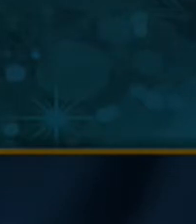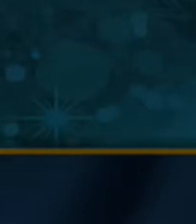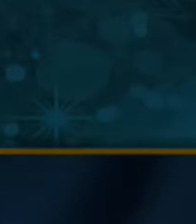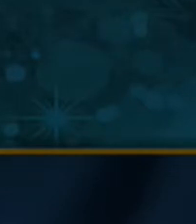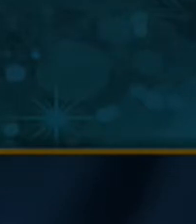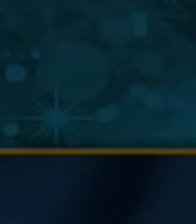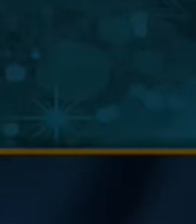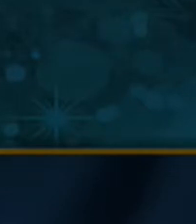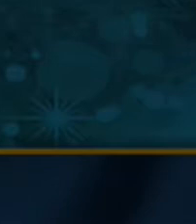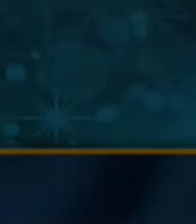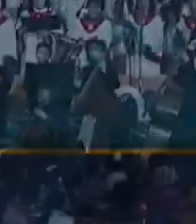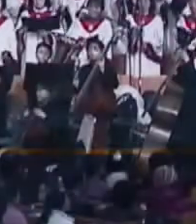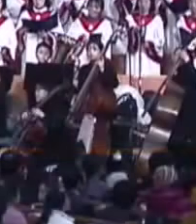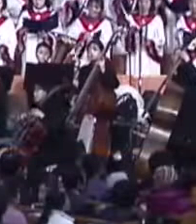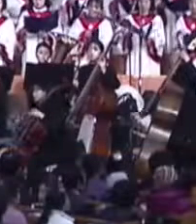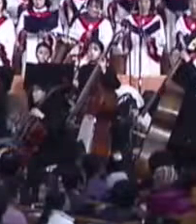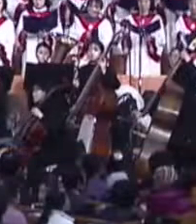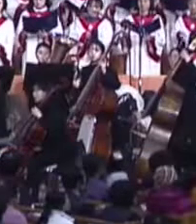아 네